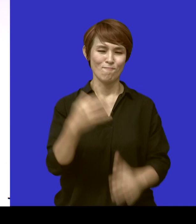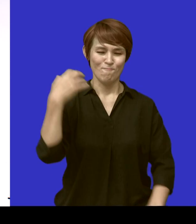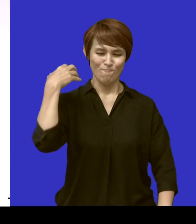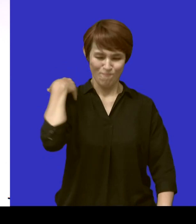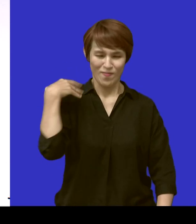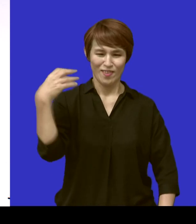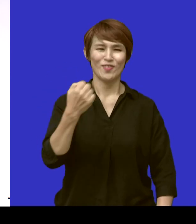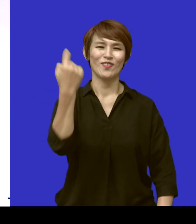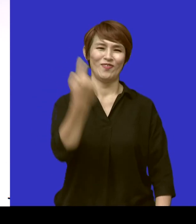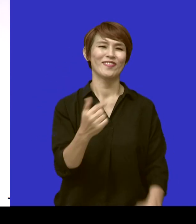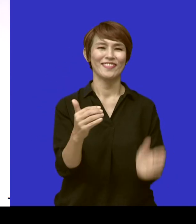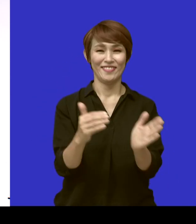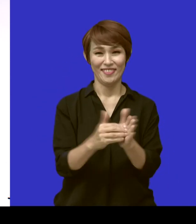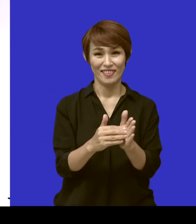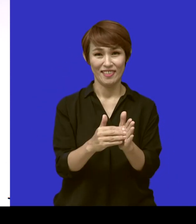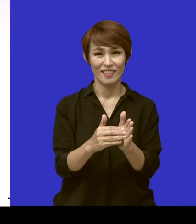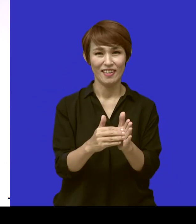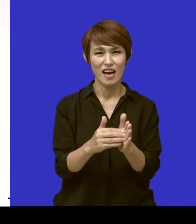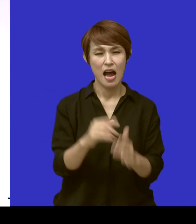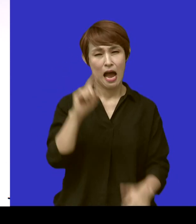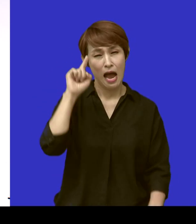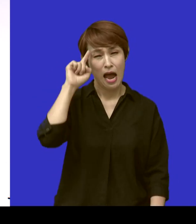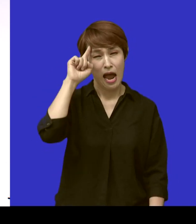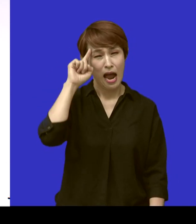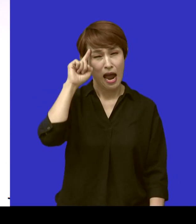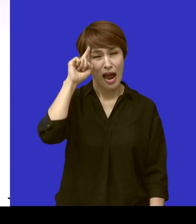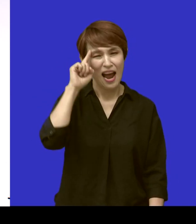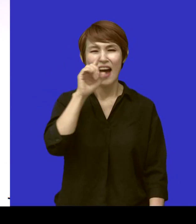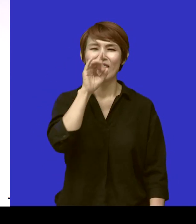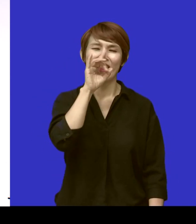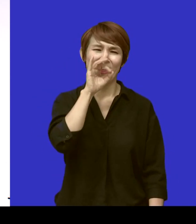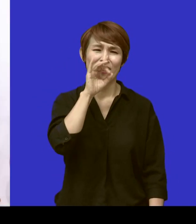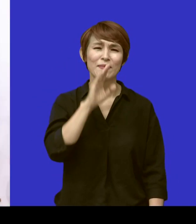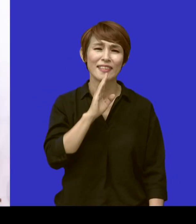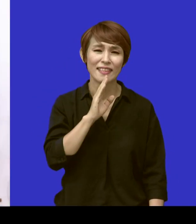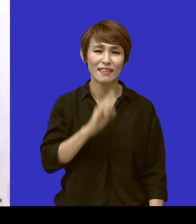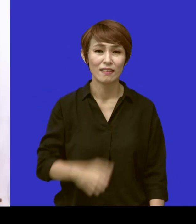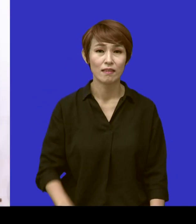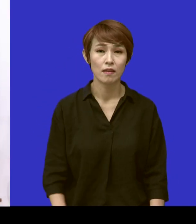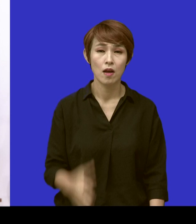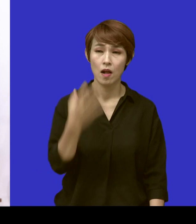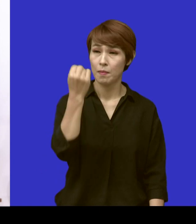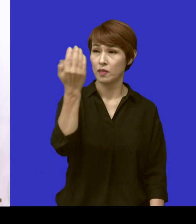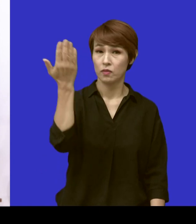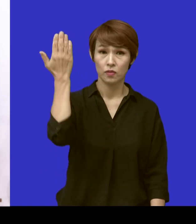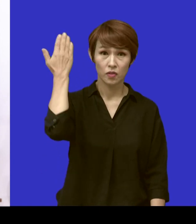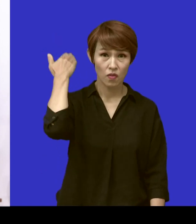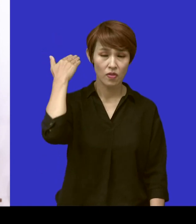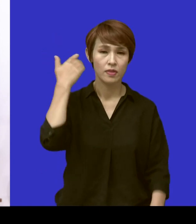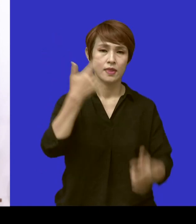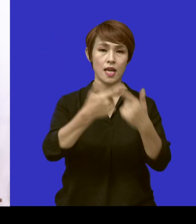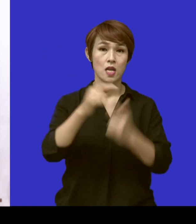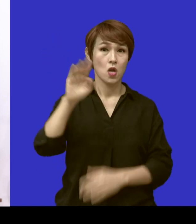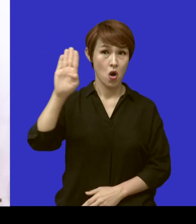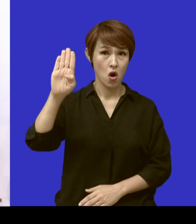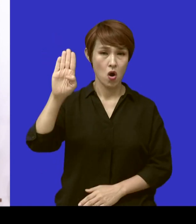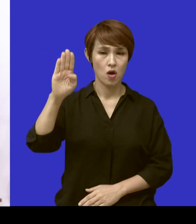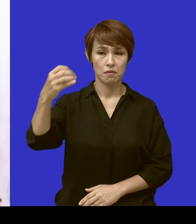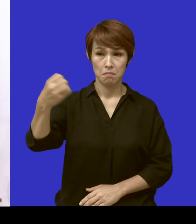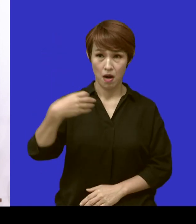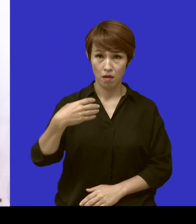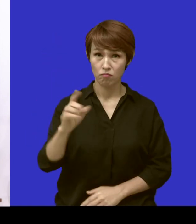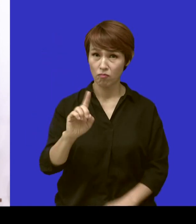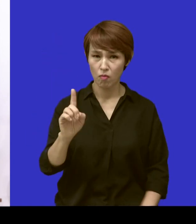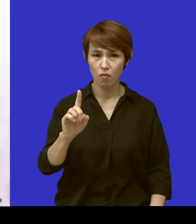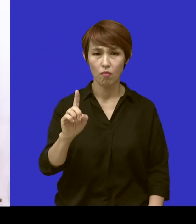직책을 가지고 출연을 하는데 스트레스를 받으면 안 될 것 같은데 네. 얼마 전에 태경 씨가 한 얘기를